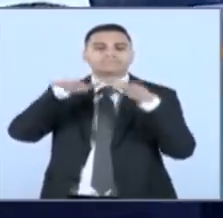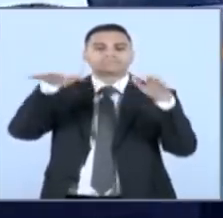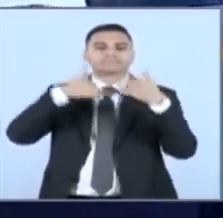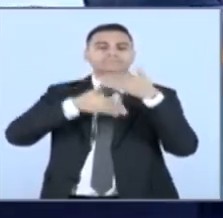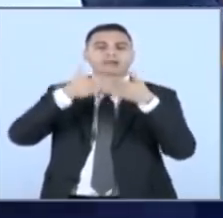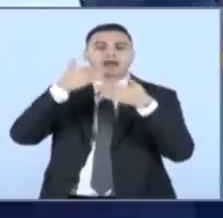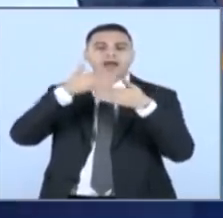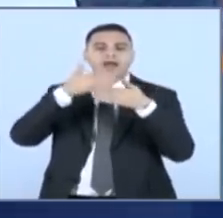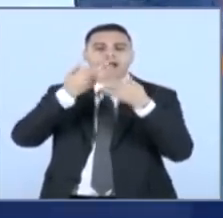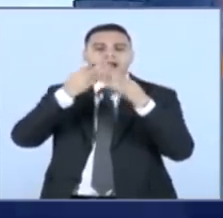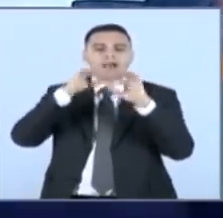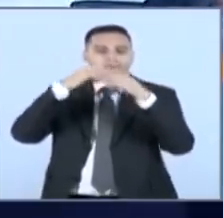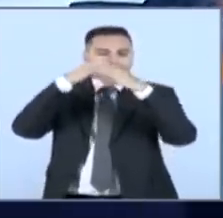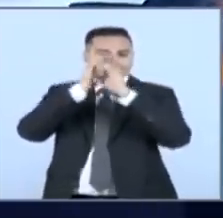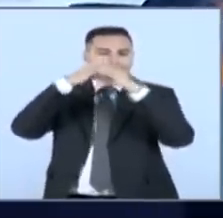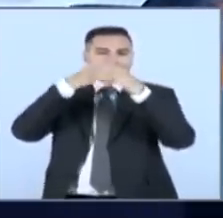2016.